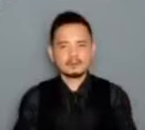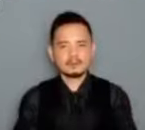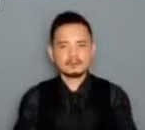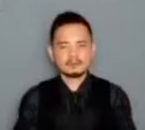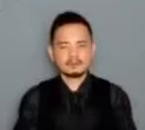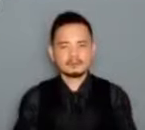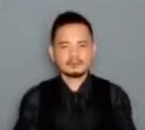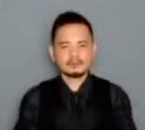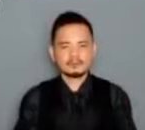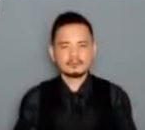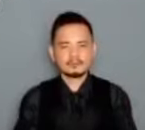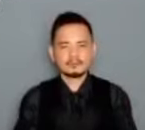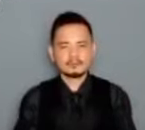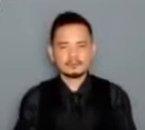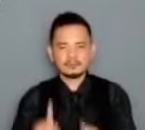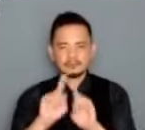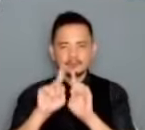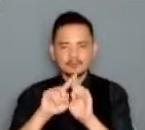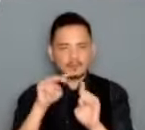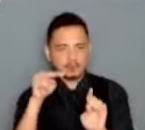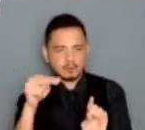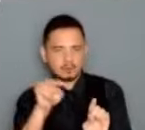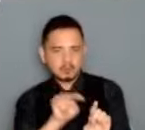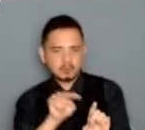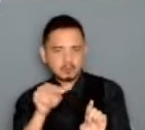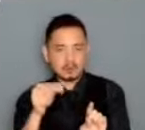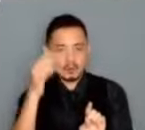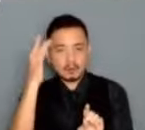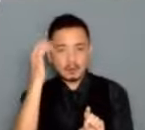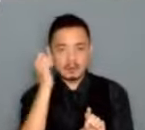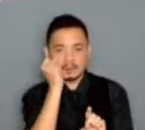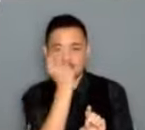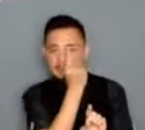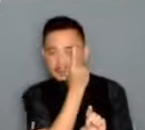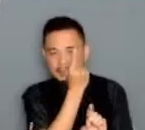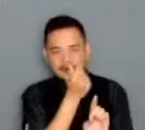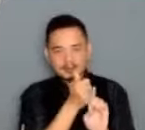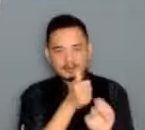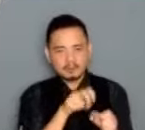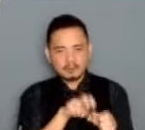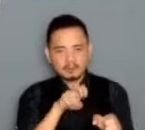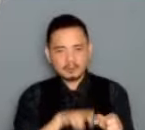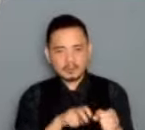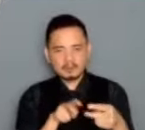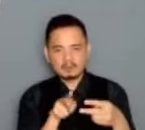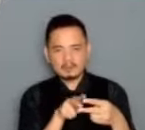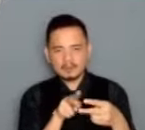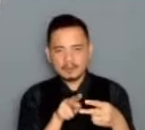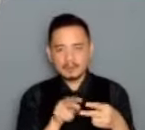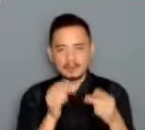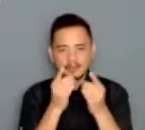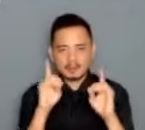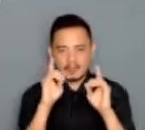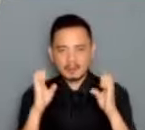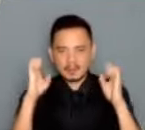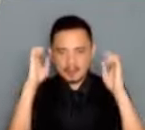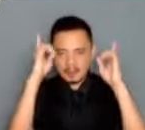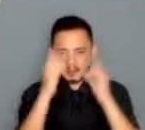Umani ng iba't ibang reaksyon ang pagbibitiw ni Vice President Sara Duterte bilang Education Secretary at Co-Vice Chairperson ng